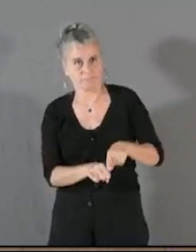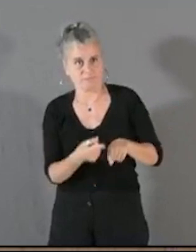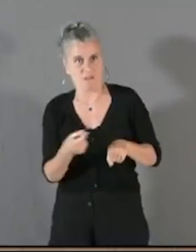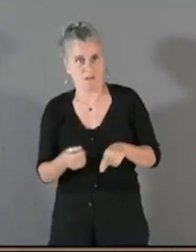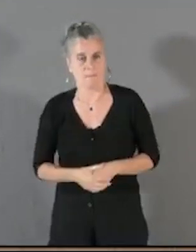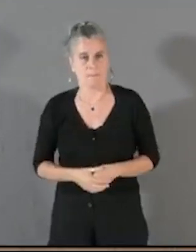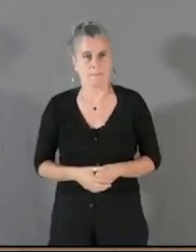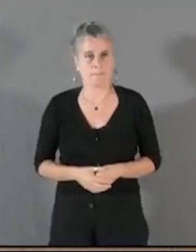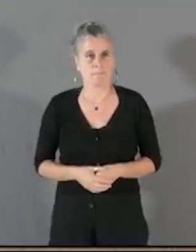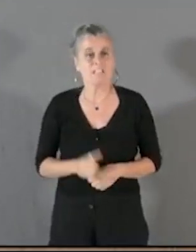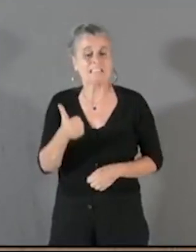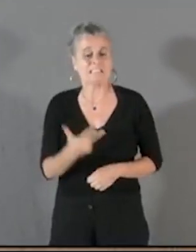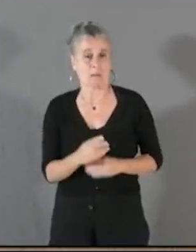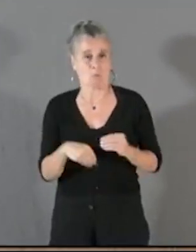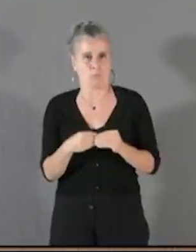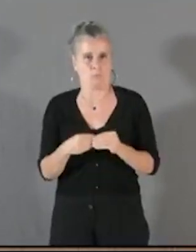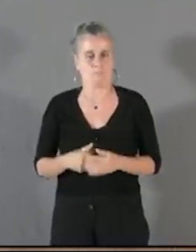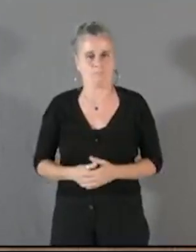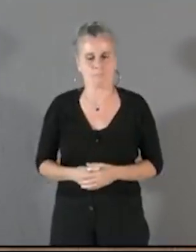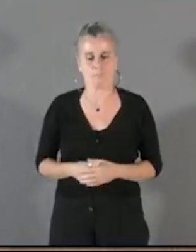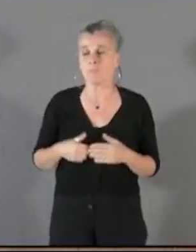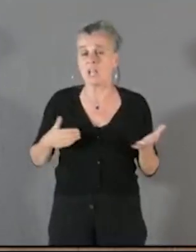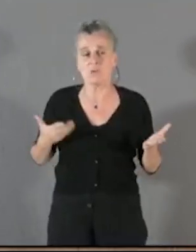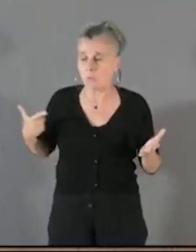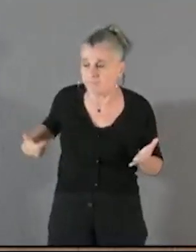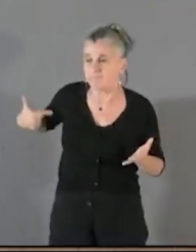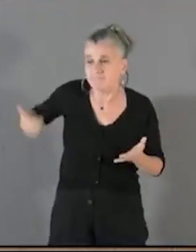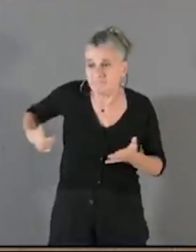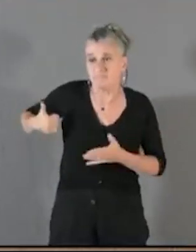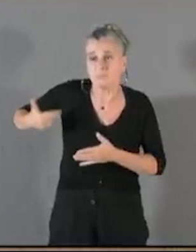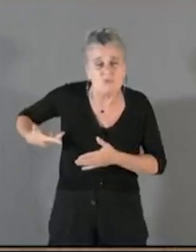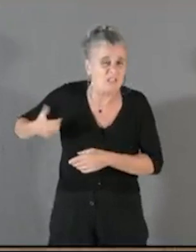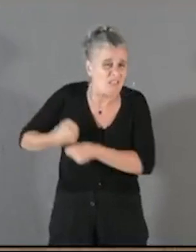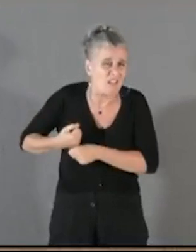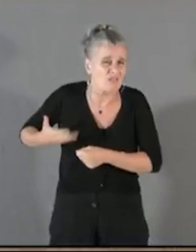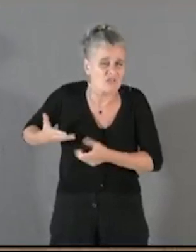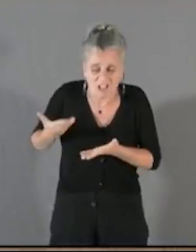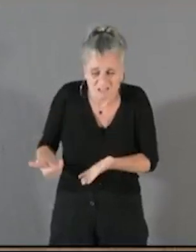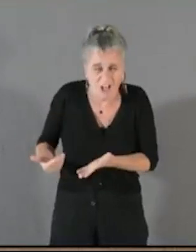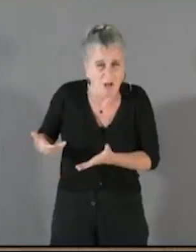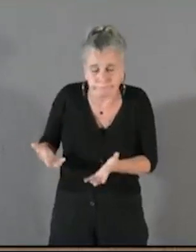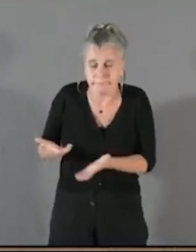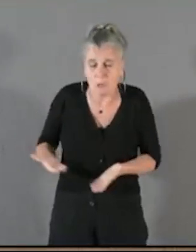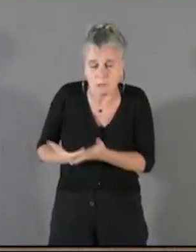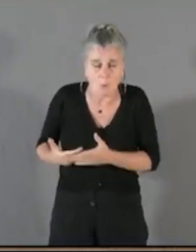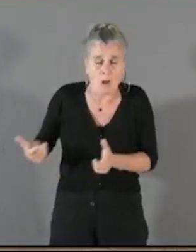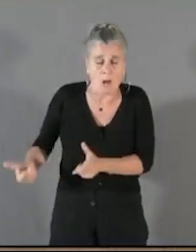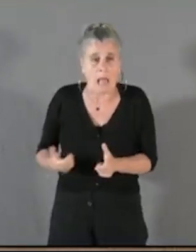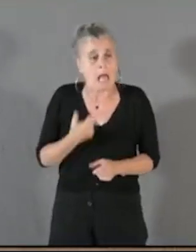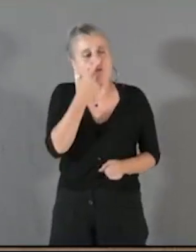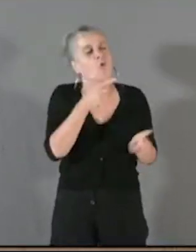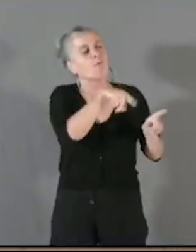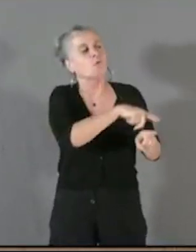longtemps, c'est vrai. Et vous en êtes aujourd'hui à devoir cacher ce tiers-monde que